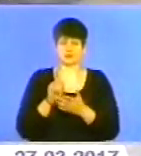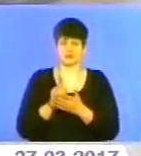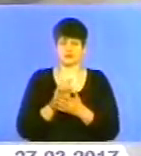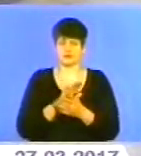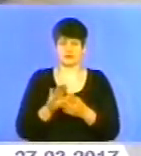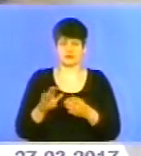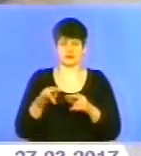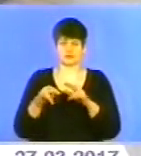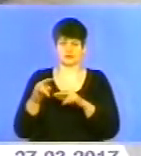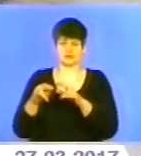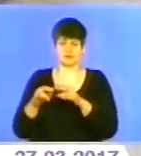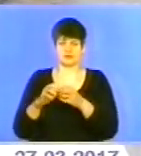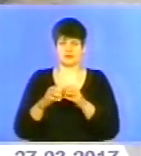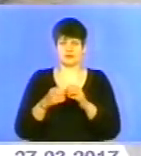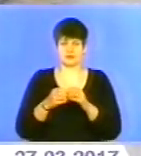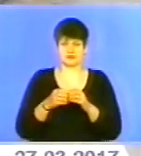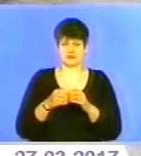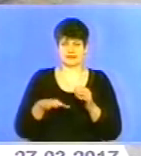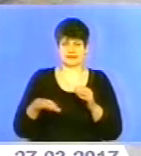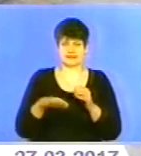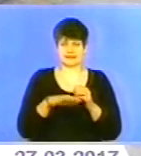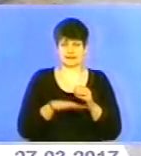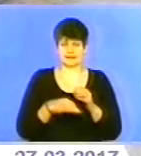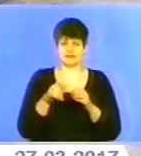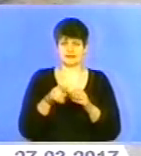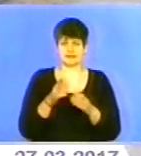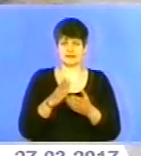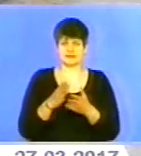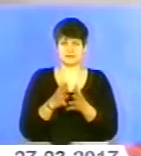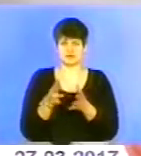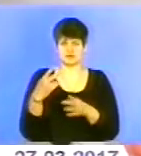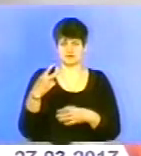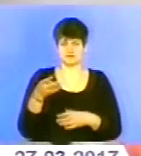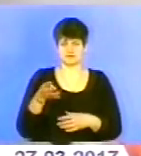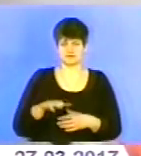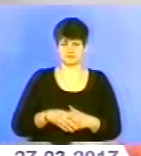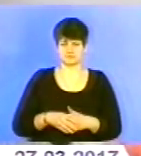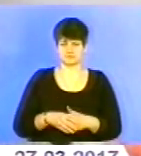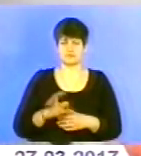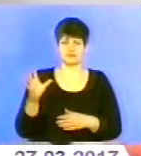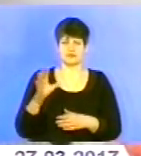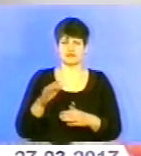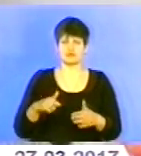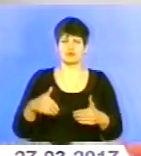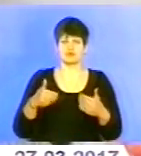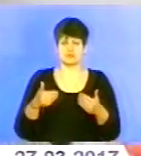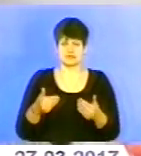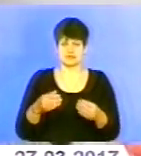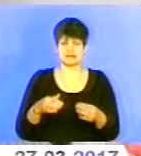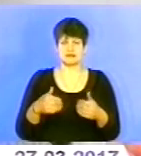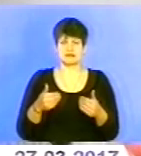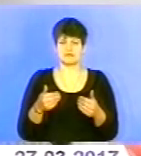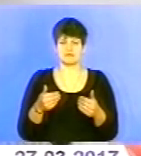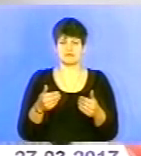не забудовувати проблемні ділянки. Таких наразі є більше 20. Всі пропозиції, які надавалися